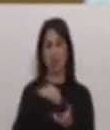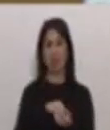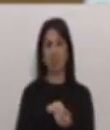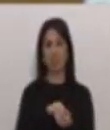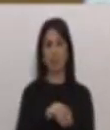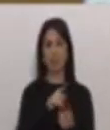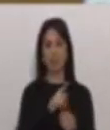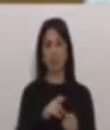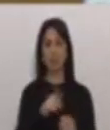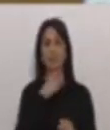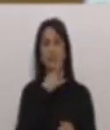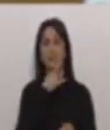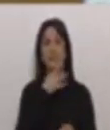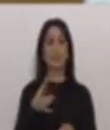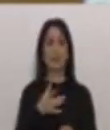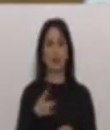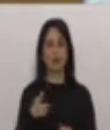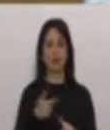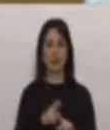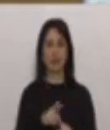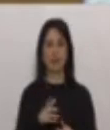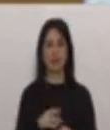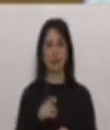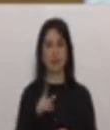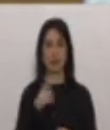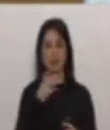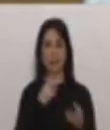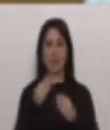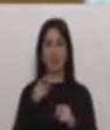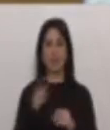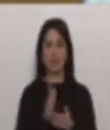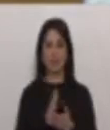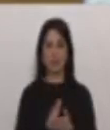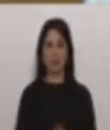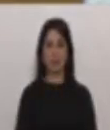დაუოკებელი წურვილი კლავს დღეს არაერთ ავანტიურის საქართველოში. მადლობთ.